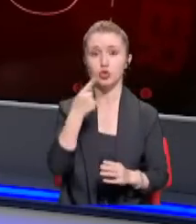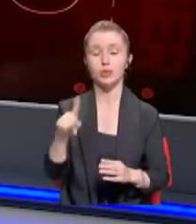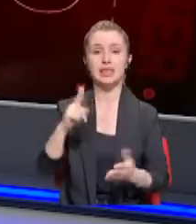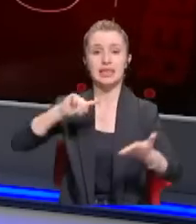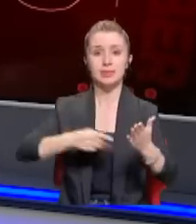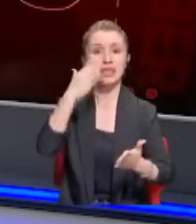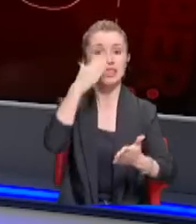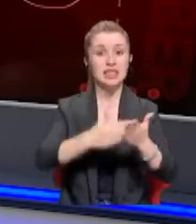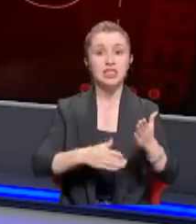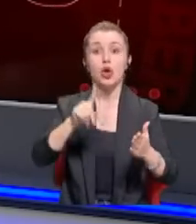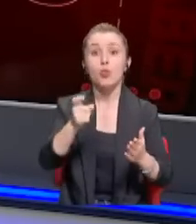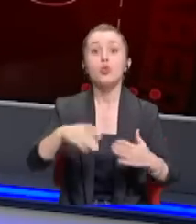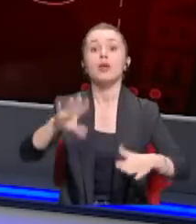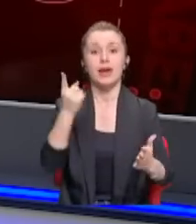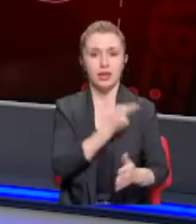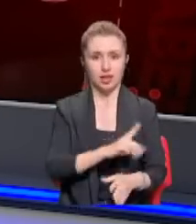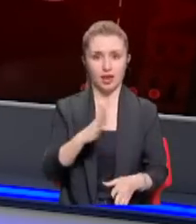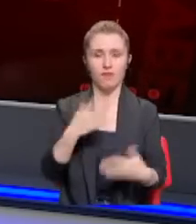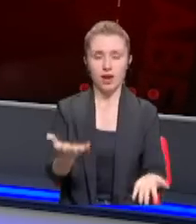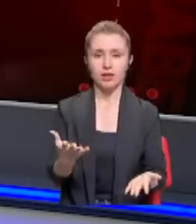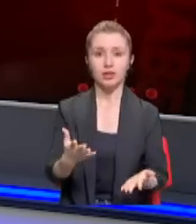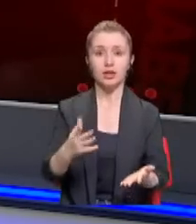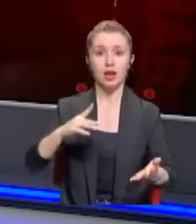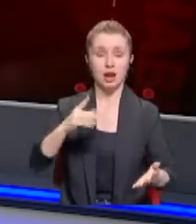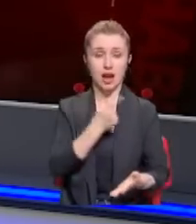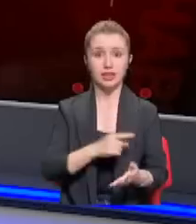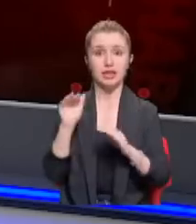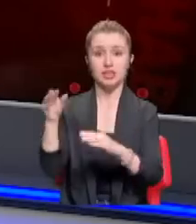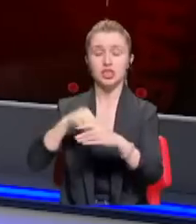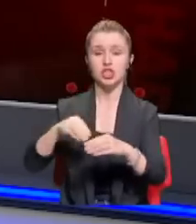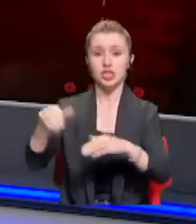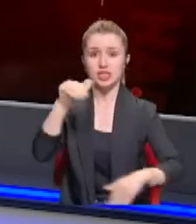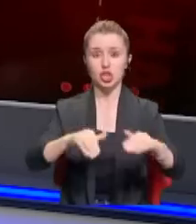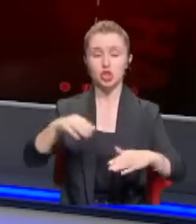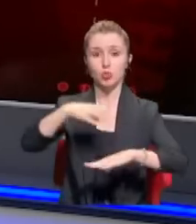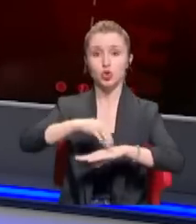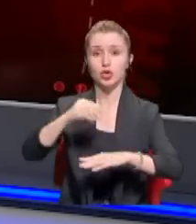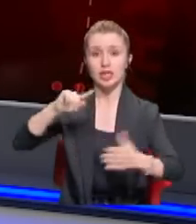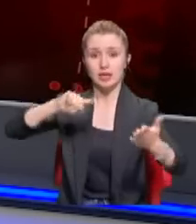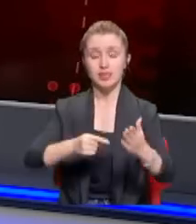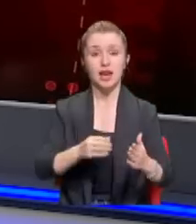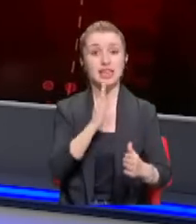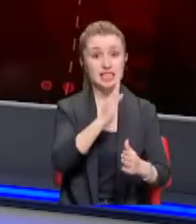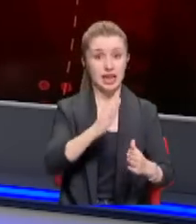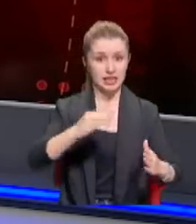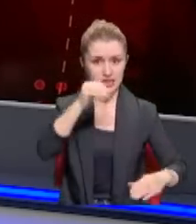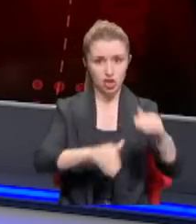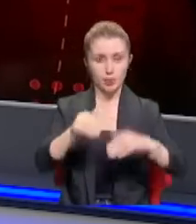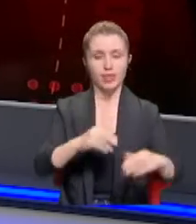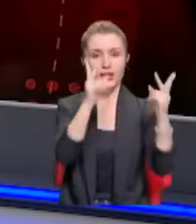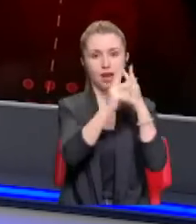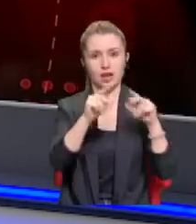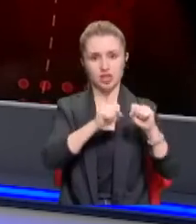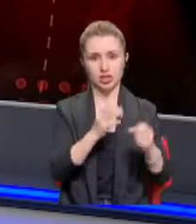imzanın yarısına dahi ulaşamayan adaylar var. Adayına destek için seçim kurullarına imzaya giden seçmende ise hayal